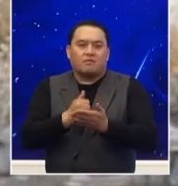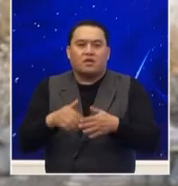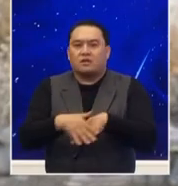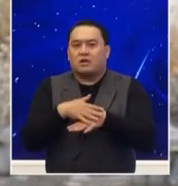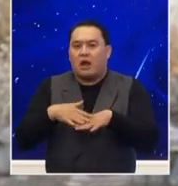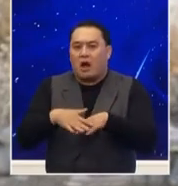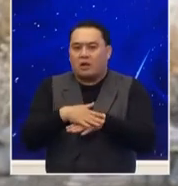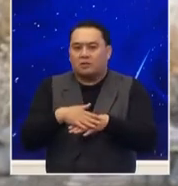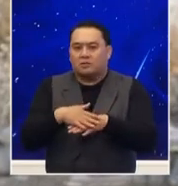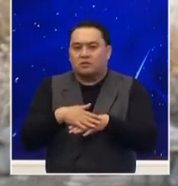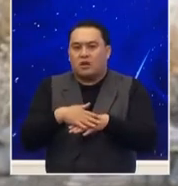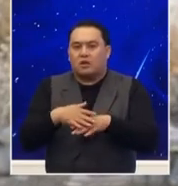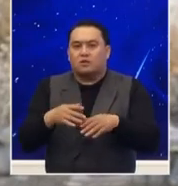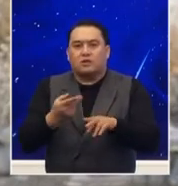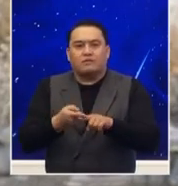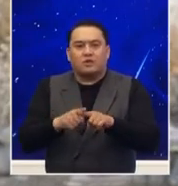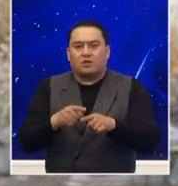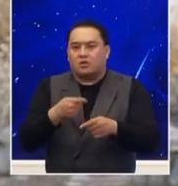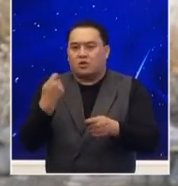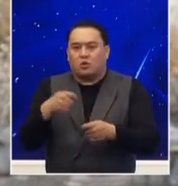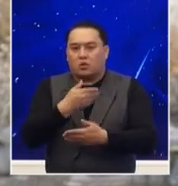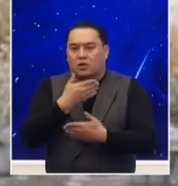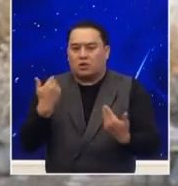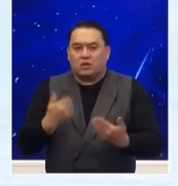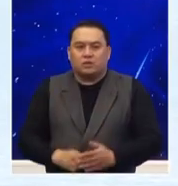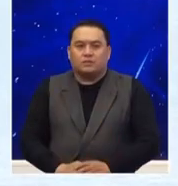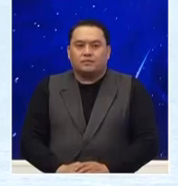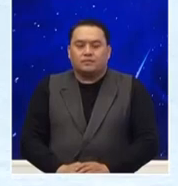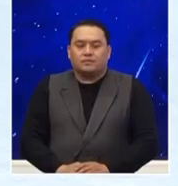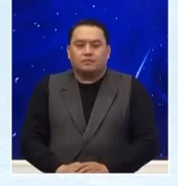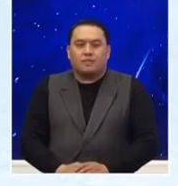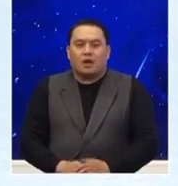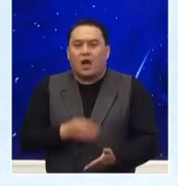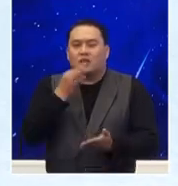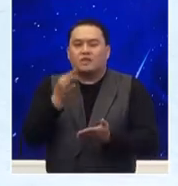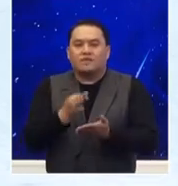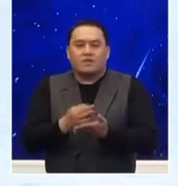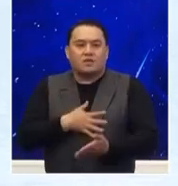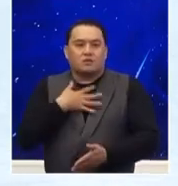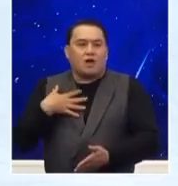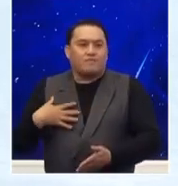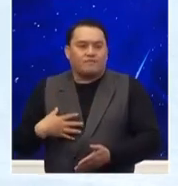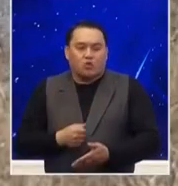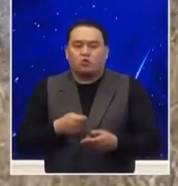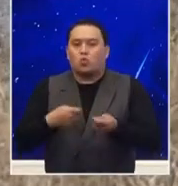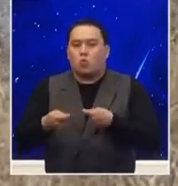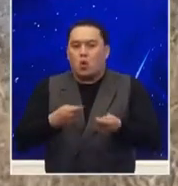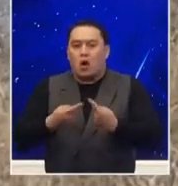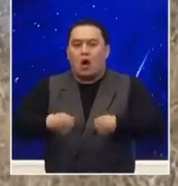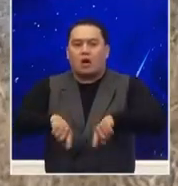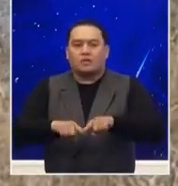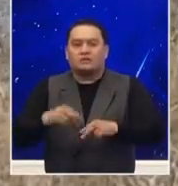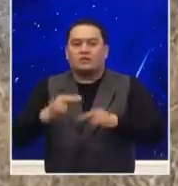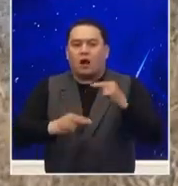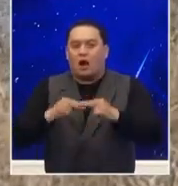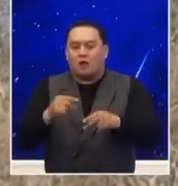населения, а с западной, где практически никого нет. Исчерпывающий ответ на недовольство жителей дал руководитель отдела